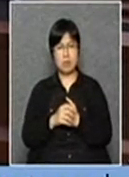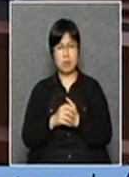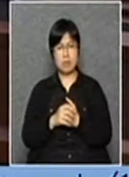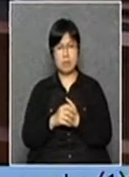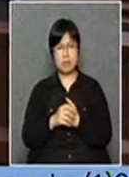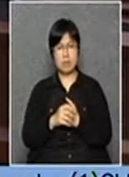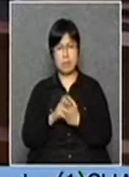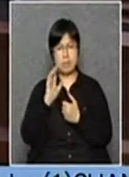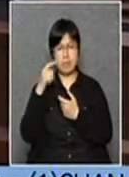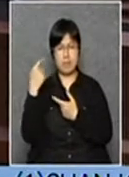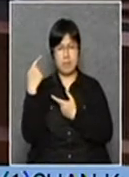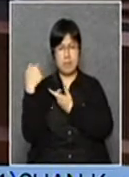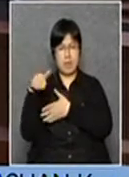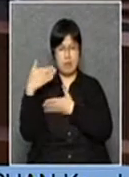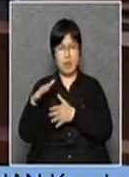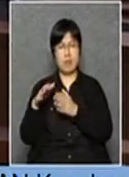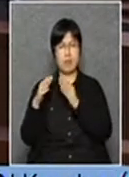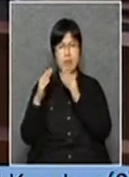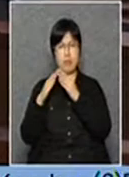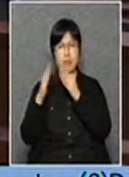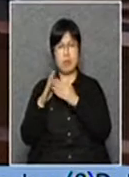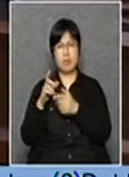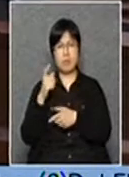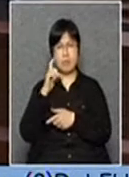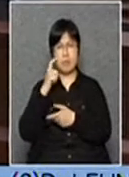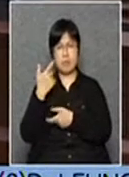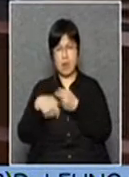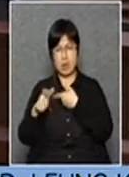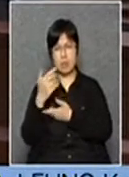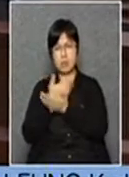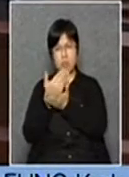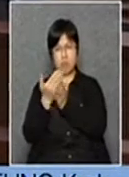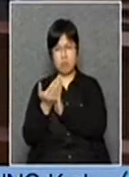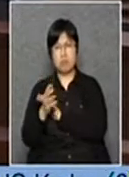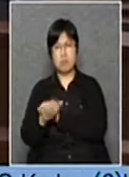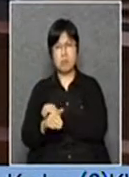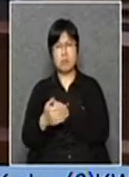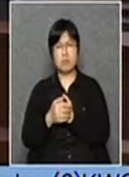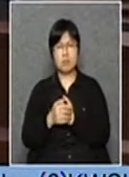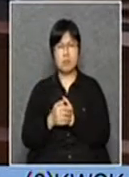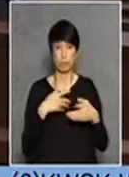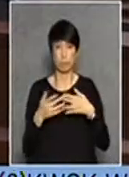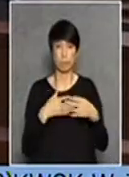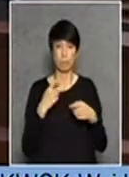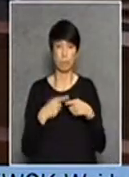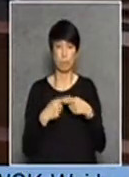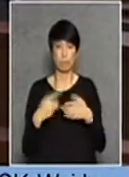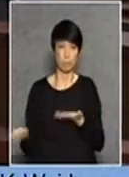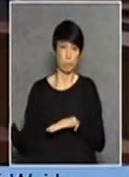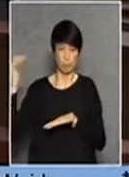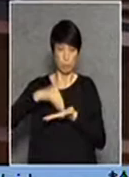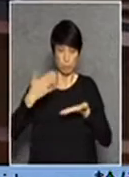嘅批發式嘅廠房，可以賣各種各類嘅產品。咁而事實上咧，古今中外